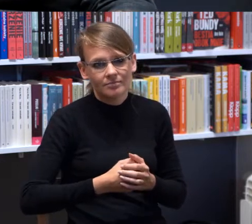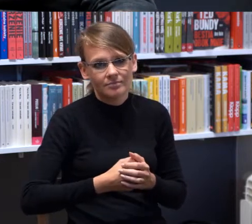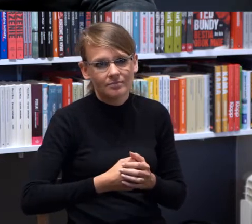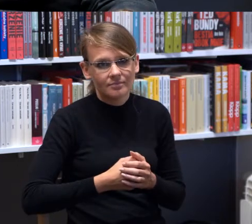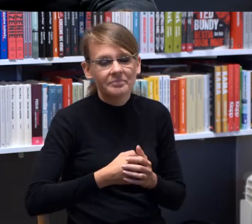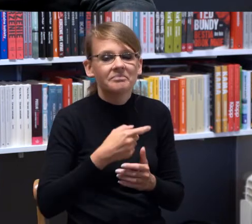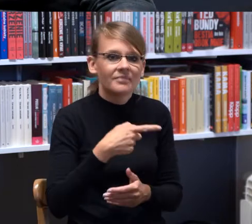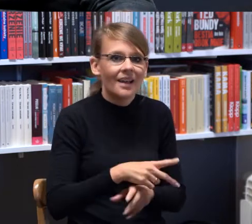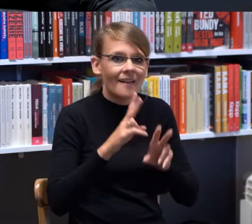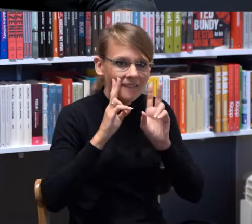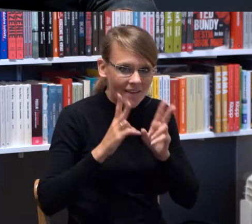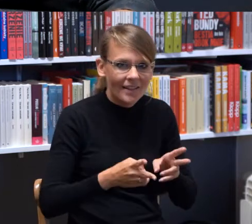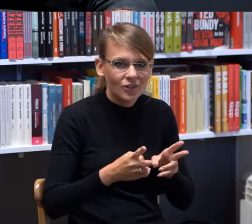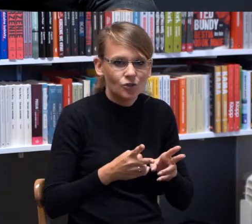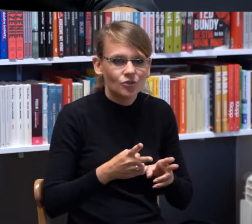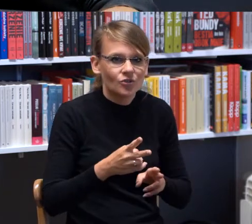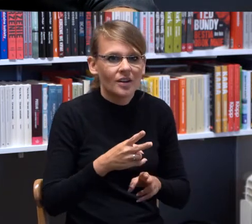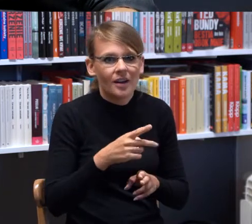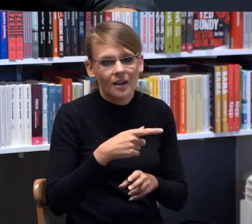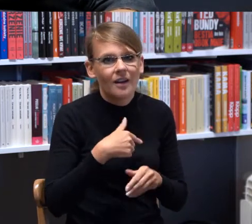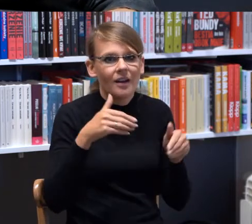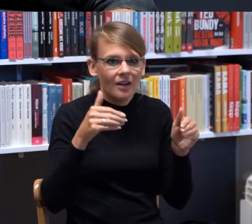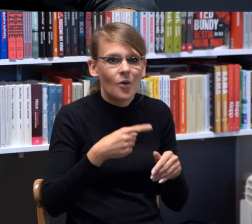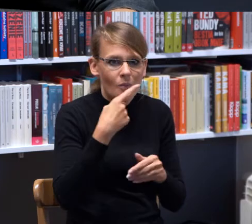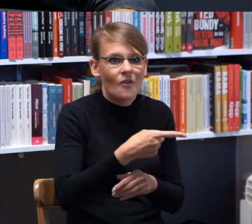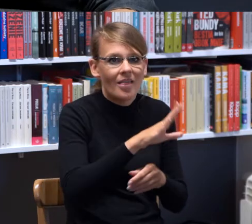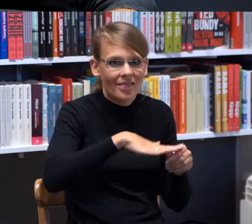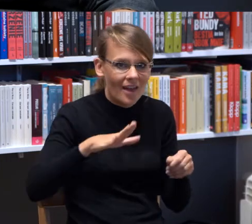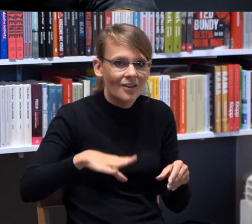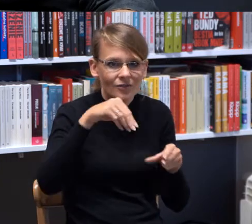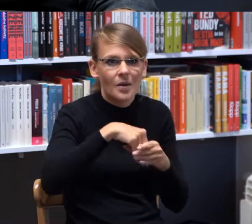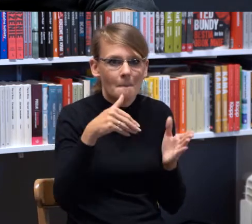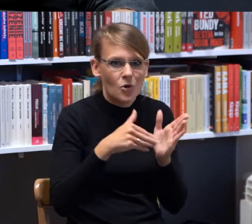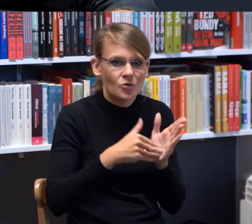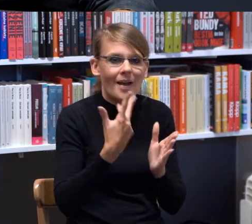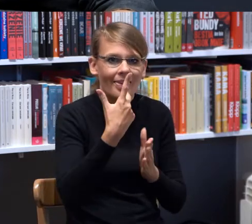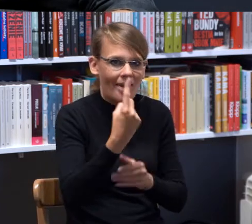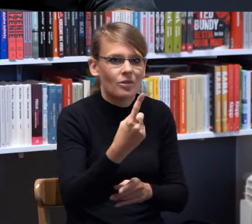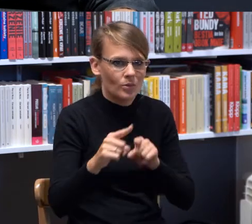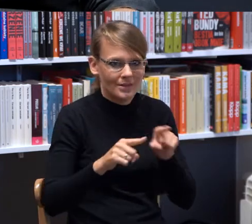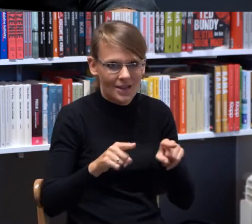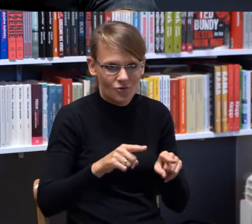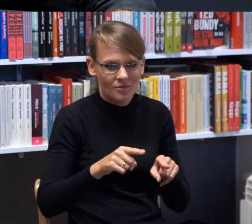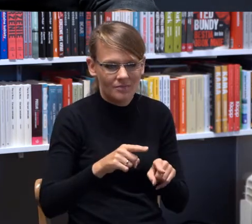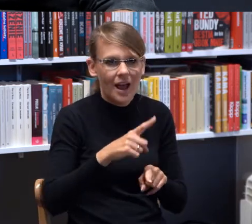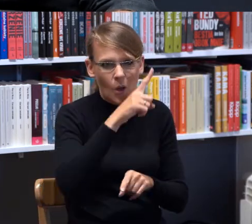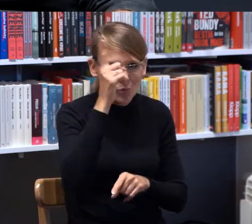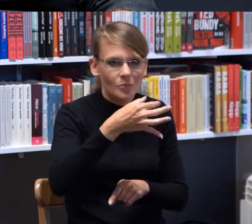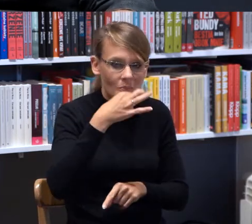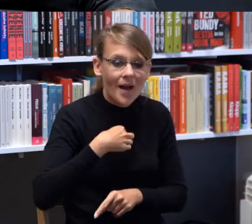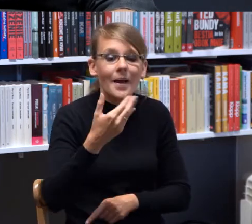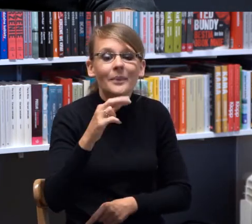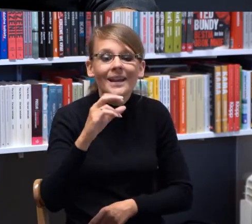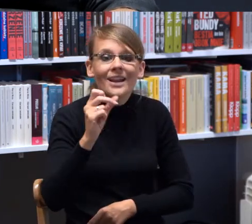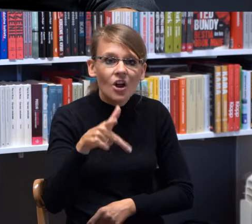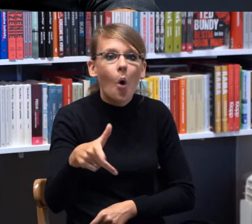że faktycznie jest, ja bym powiedziała, jednoznaczność, że jest w narodzie potrzeba tej jednoznaczności. Ludzie się mnie zresztą pytają, czy ten Mireczek był dobry,